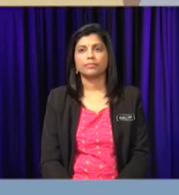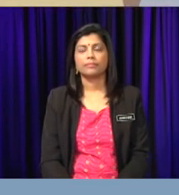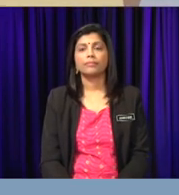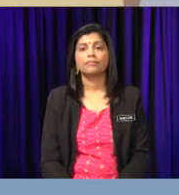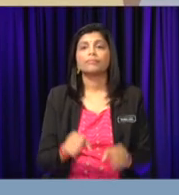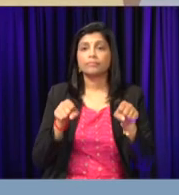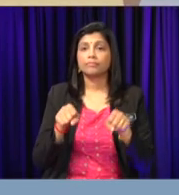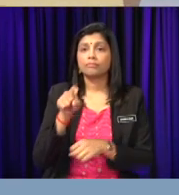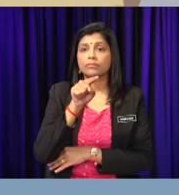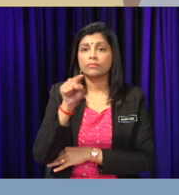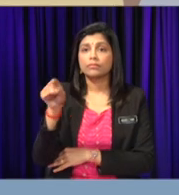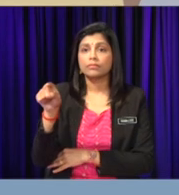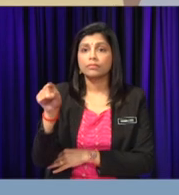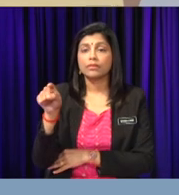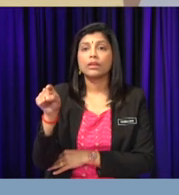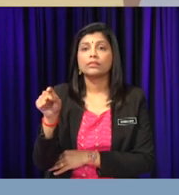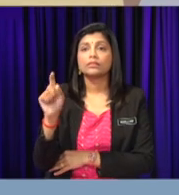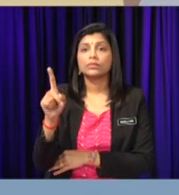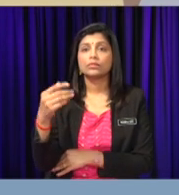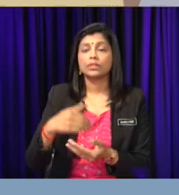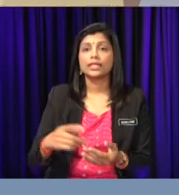ada tenaga hijau